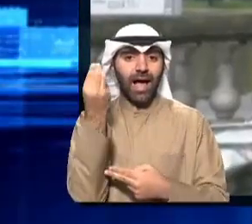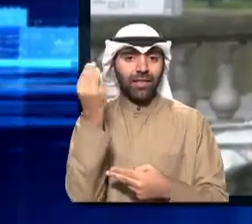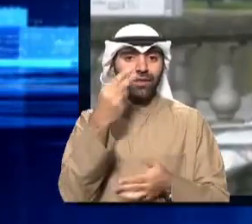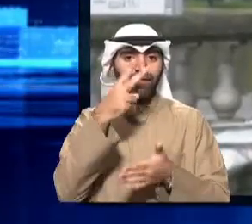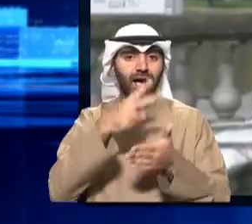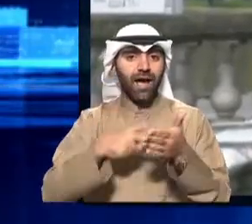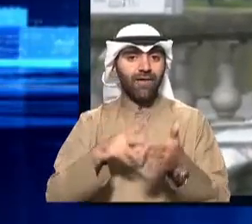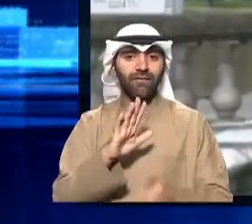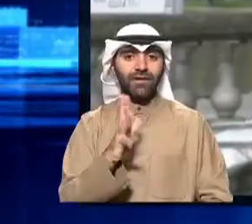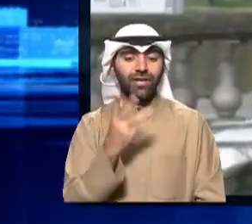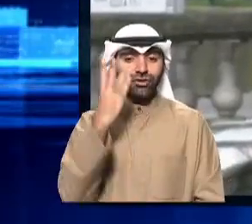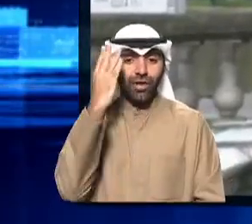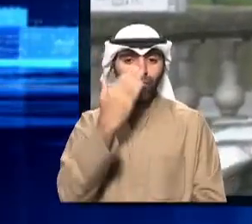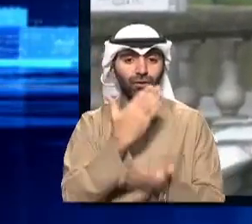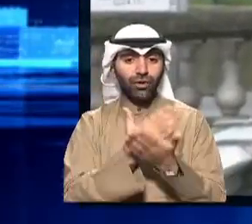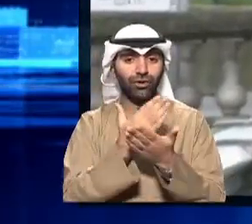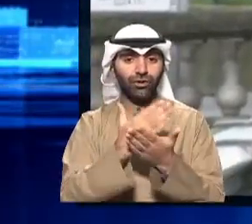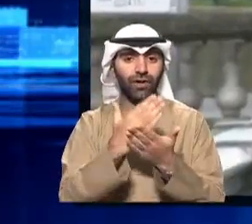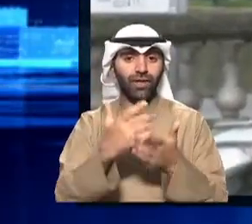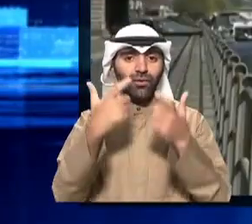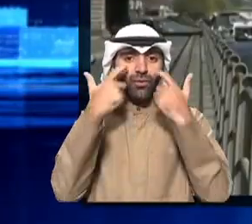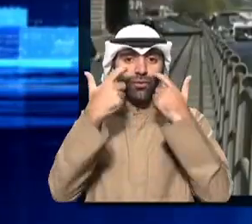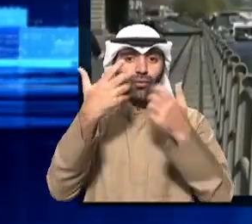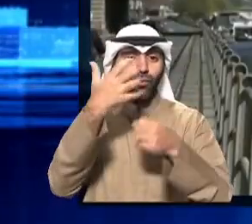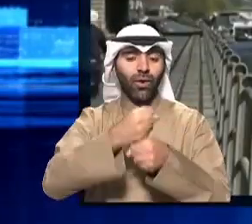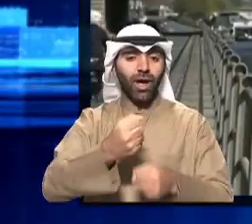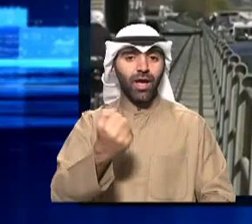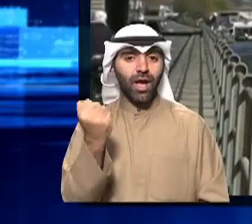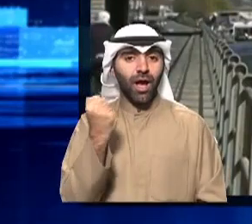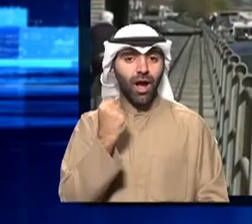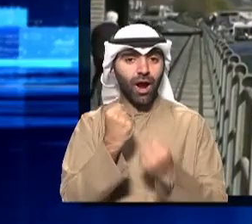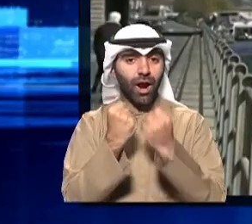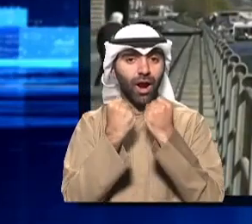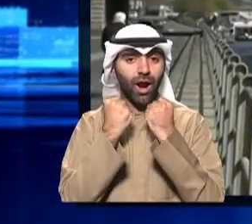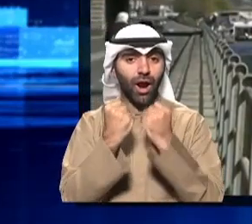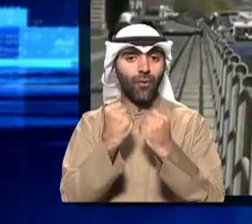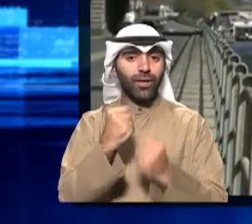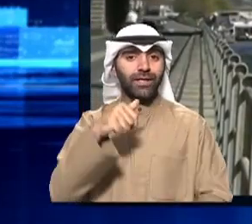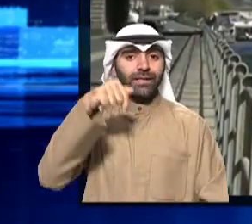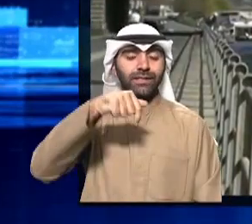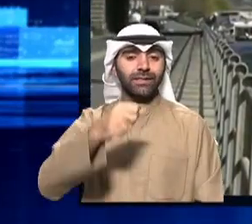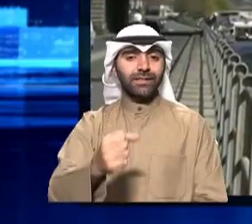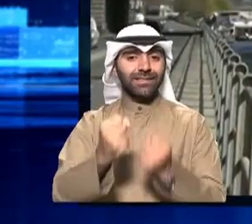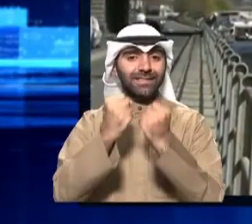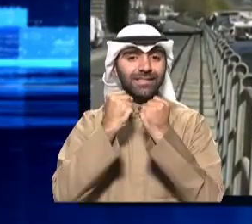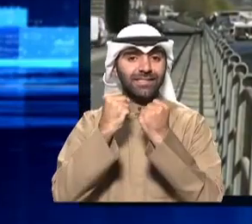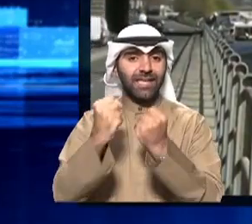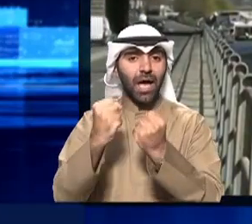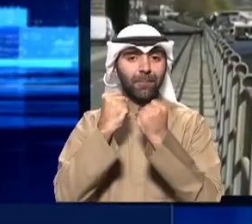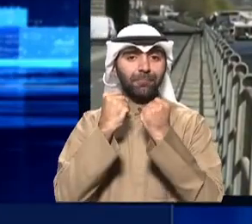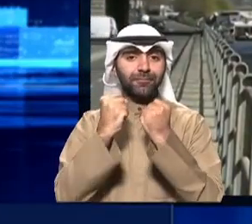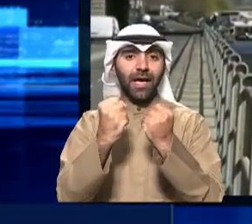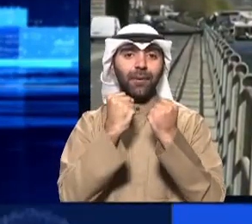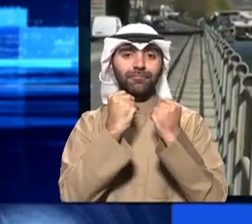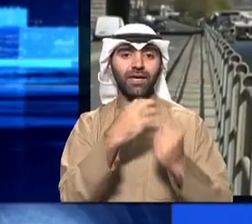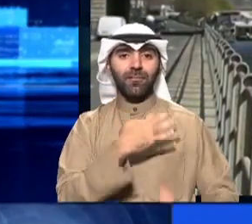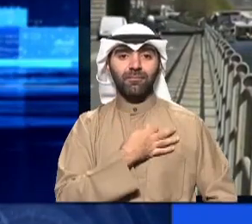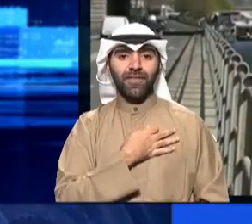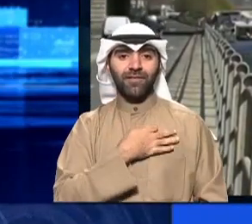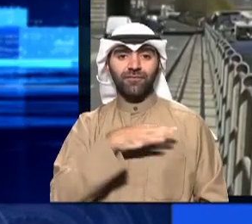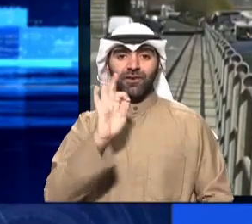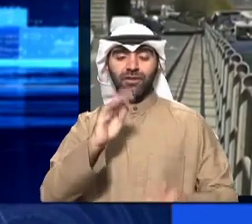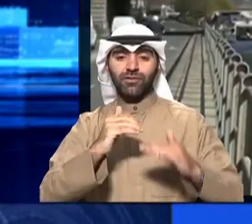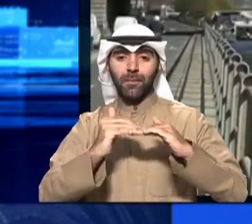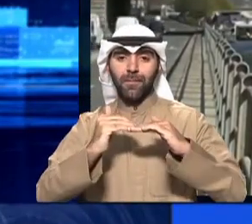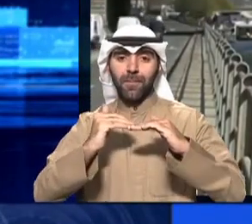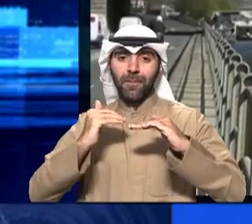والواقع فرض عليها ذلك، بحيث كما قلت تم فرضه في 16 مقاطعة التي تشهد ارتفاع كبير في